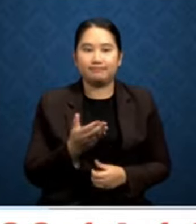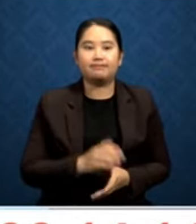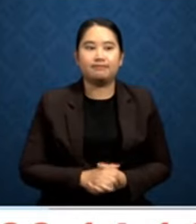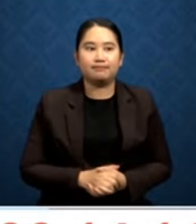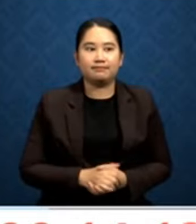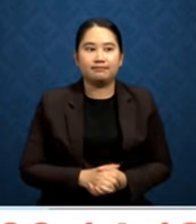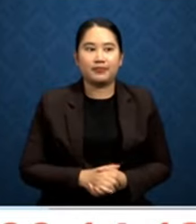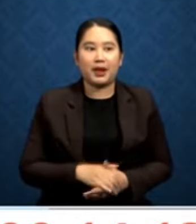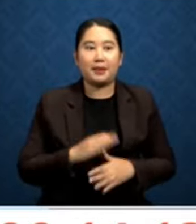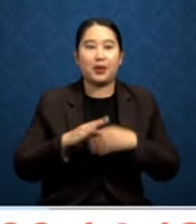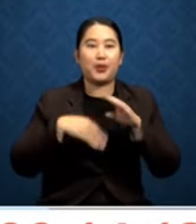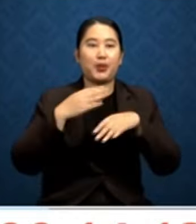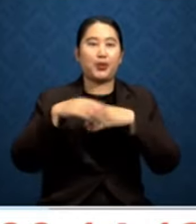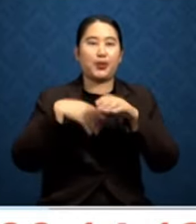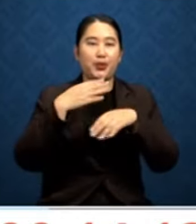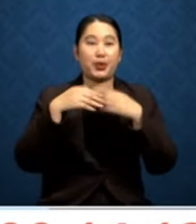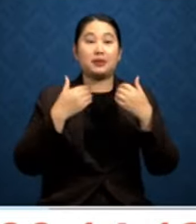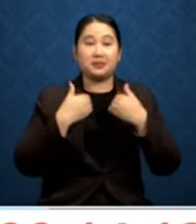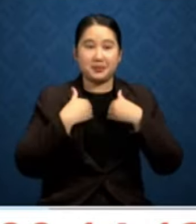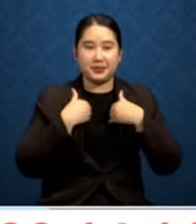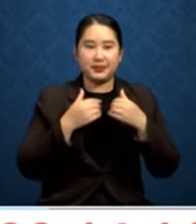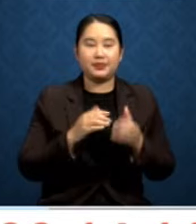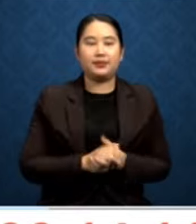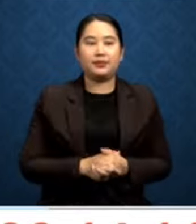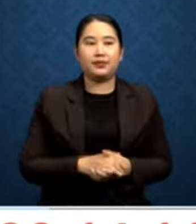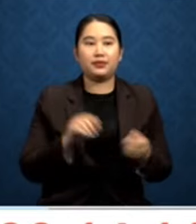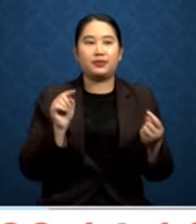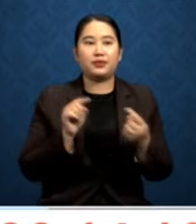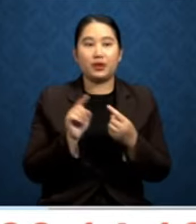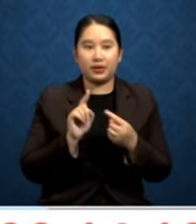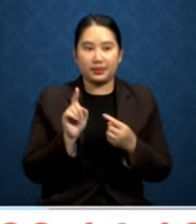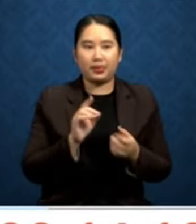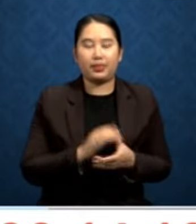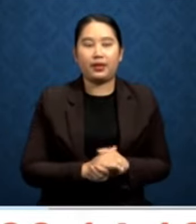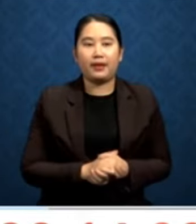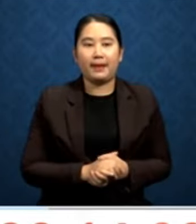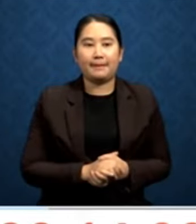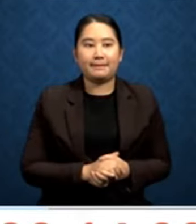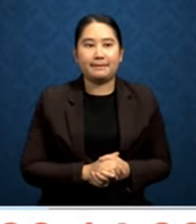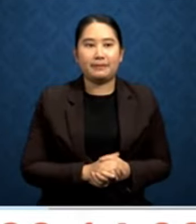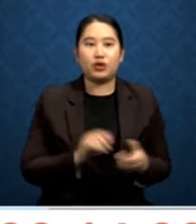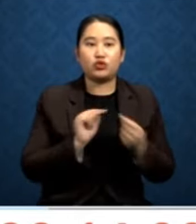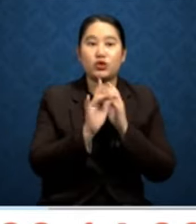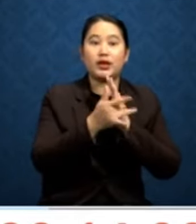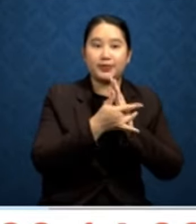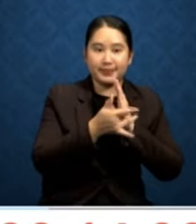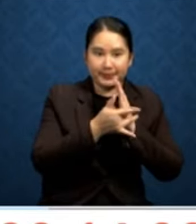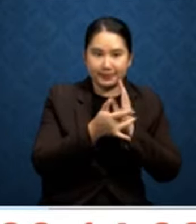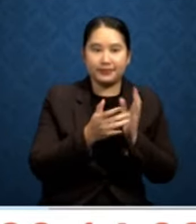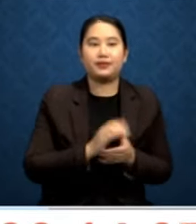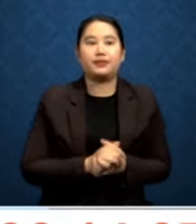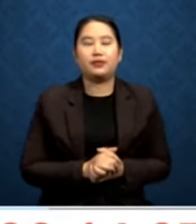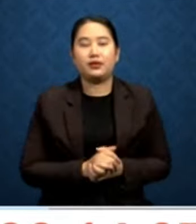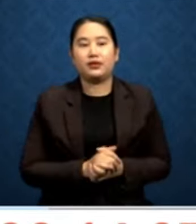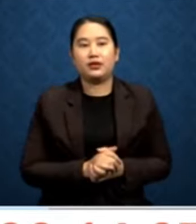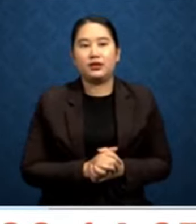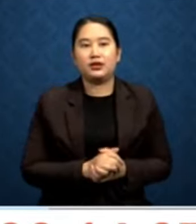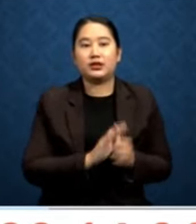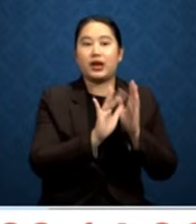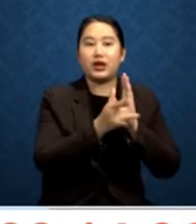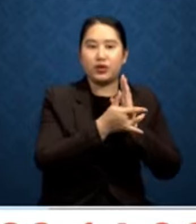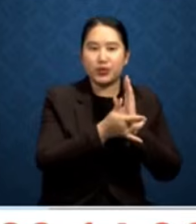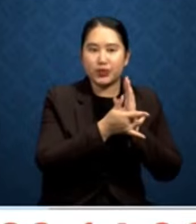ี้เริ่มพัฒนามาแลงล่างเต็ที่แล้วนะครับ ก็คอว่าใช้ทั้งเทคโนโยีนะครับใช้ทั้